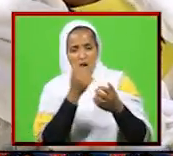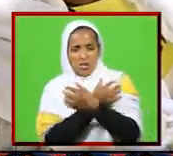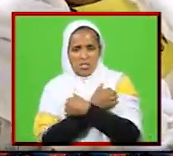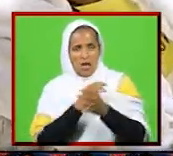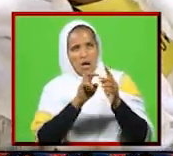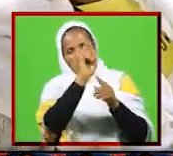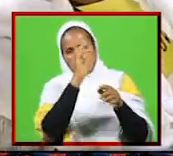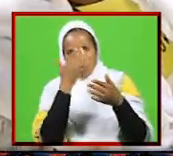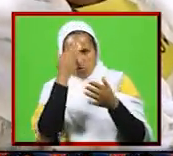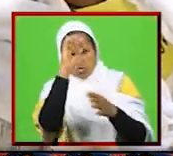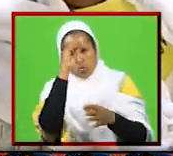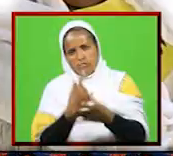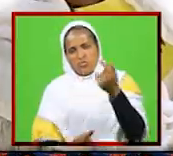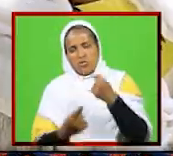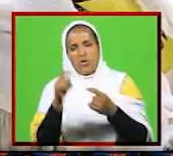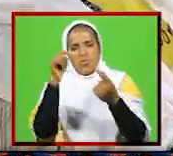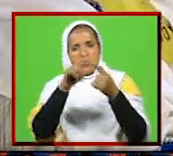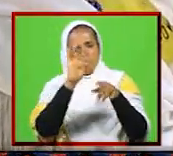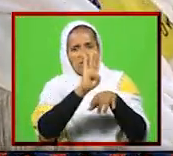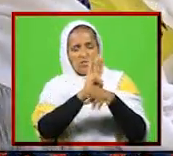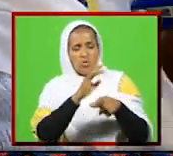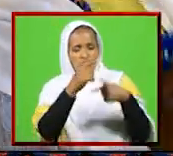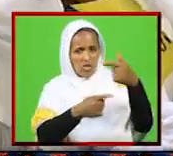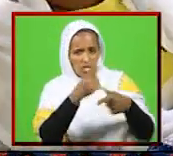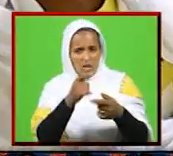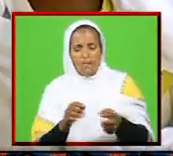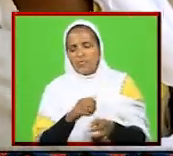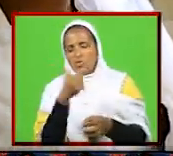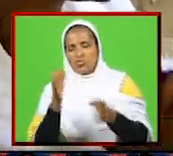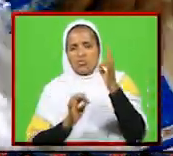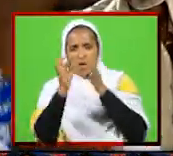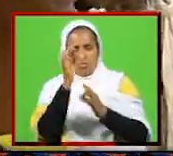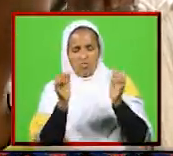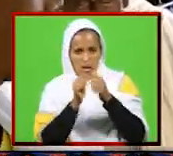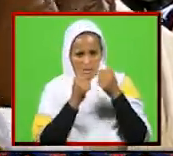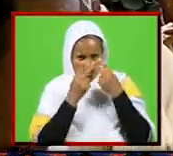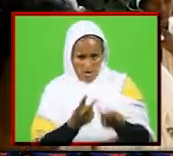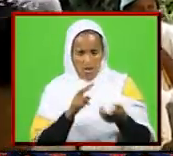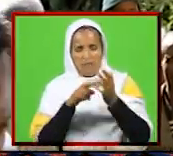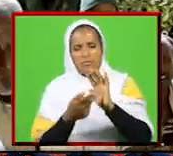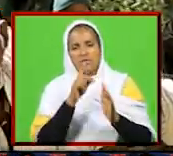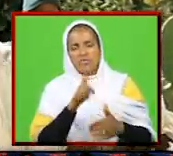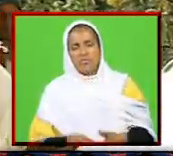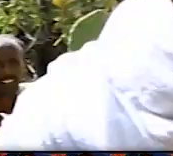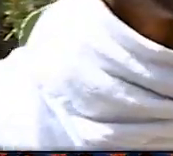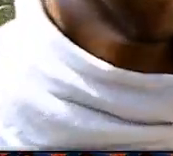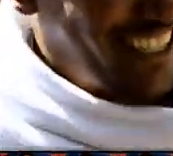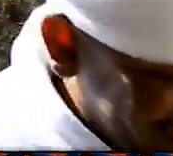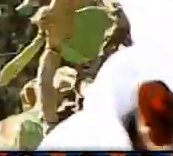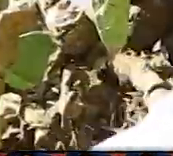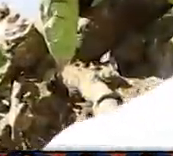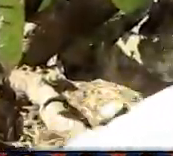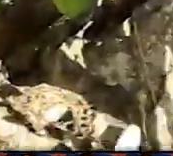ሌላ እንስሳ ወጥቷል። እስቲ እንግዲህ ወደ ቤተ ክርስቲያኑ እንሄድና የቀሩትን ታሪኮች ደግሞ አብረን እናያቸዋለን እናያለን።